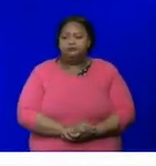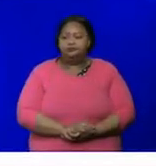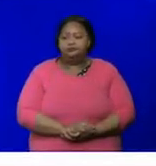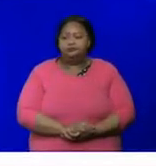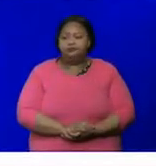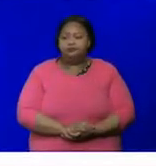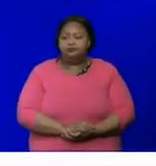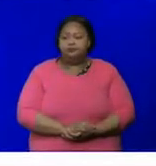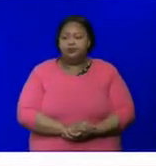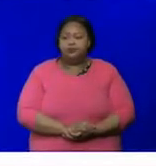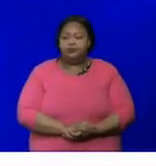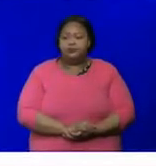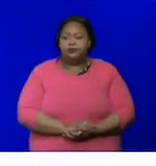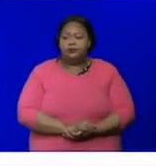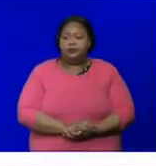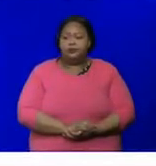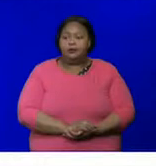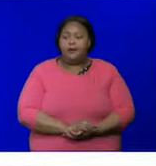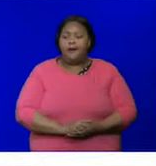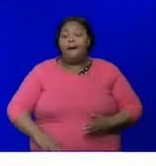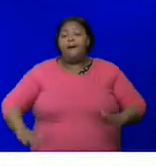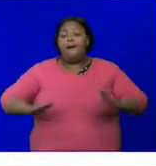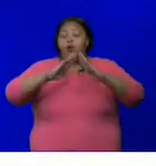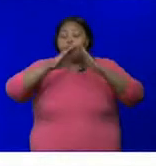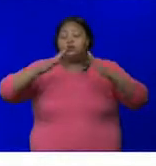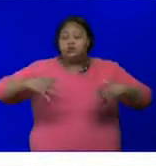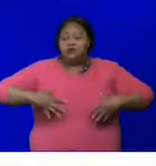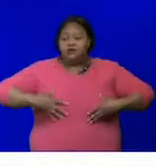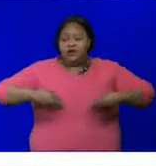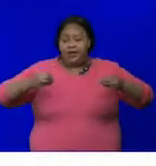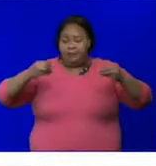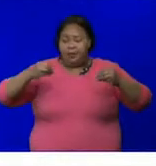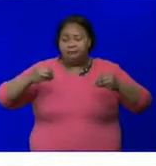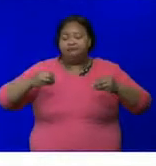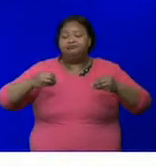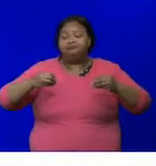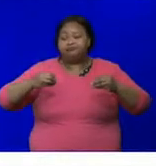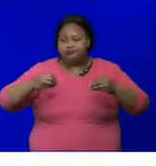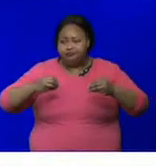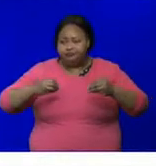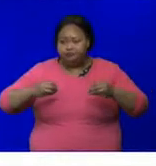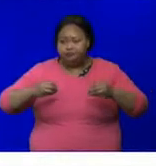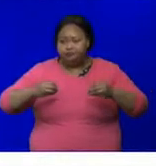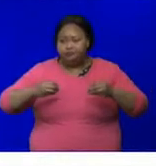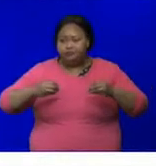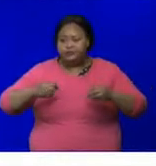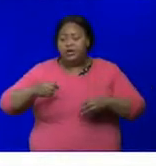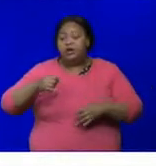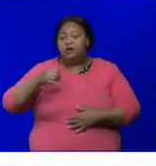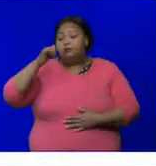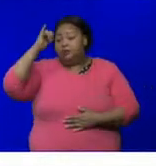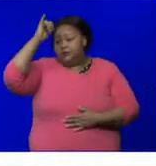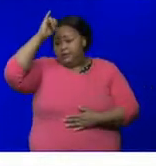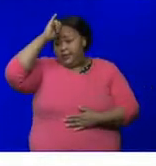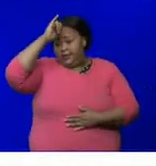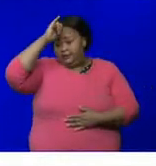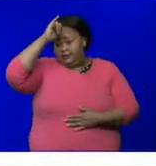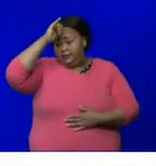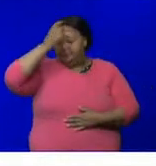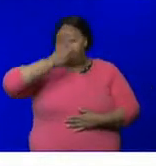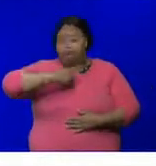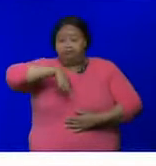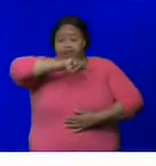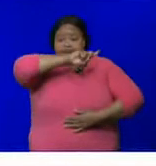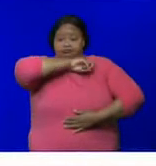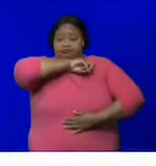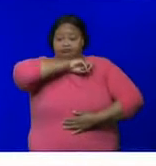Bahloli bemakhono etiko letisebentini nhlala kahle yato sebafundzise othishela labeluleka abafundzi etikolweni letiphakeme